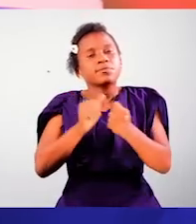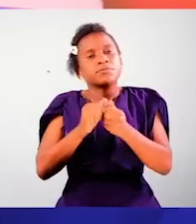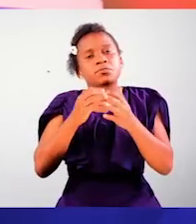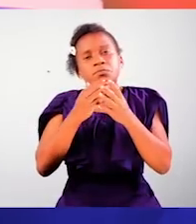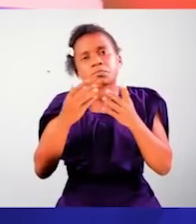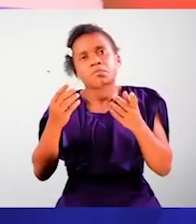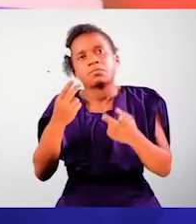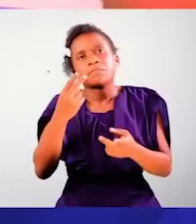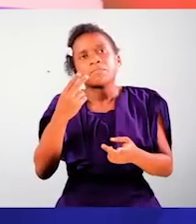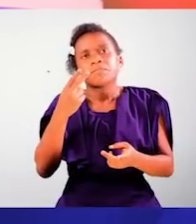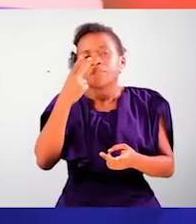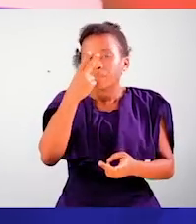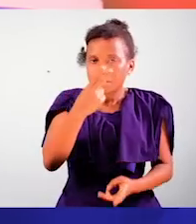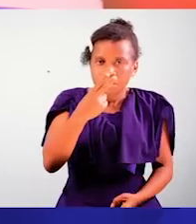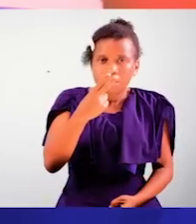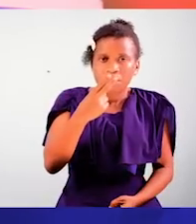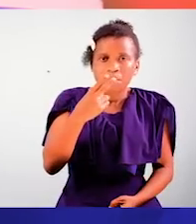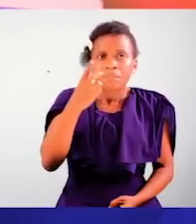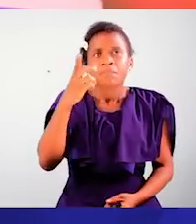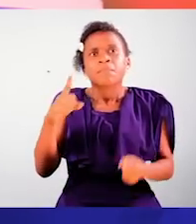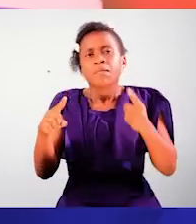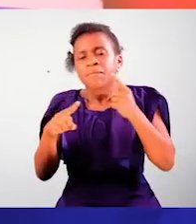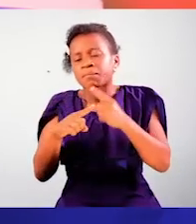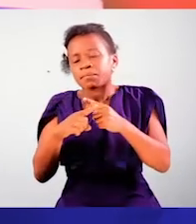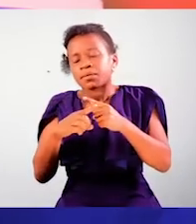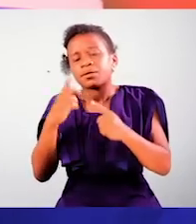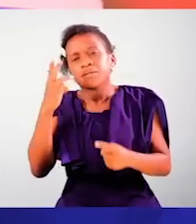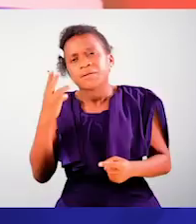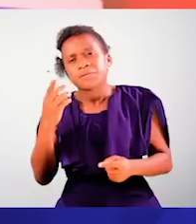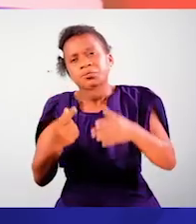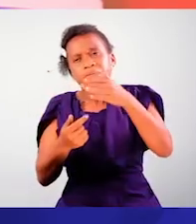tatu mara chache sana kutokea. Kuna kitu kinaitwa ombi.